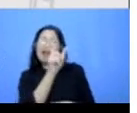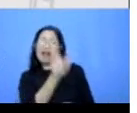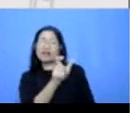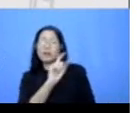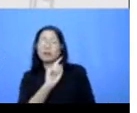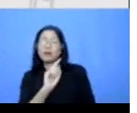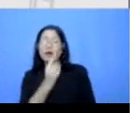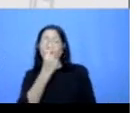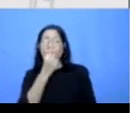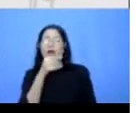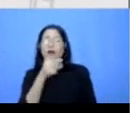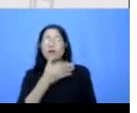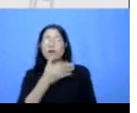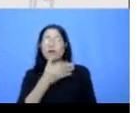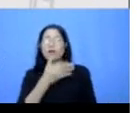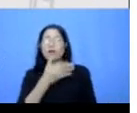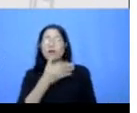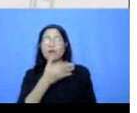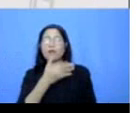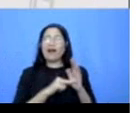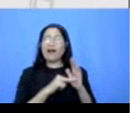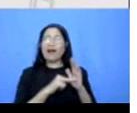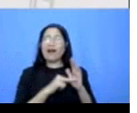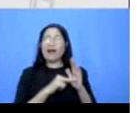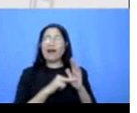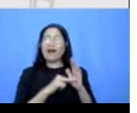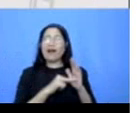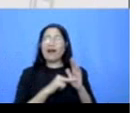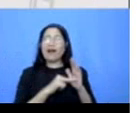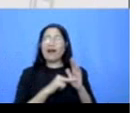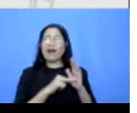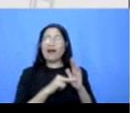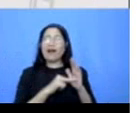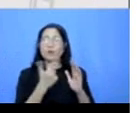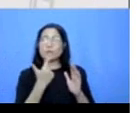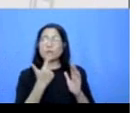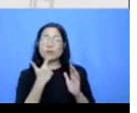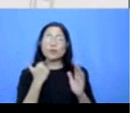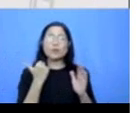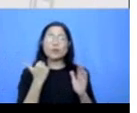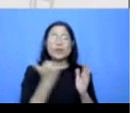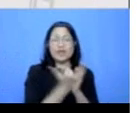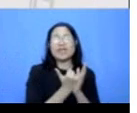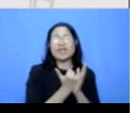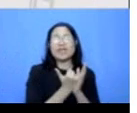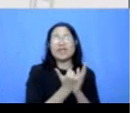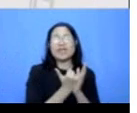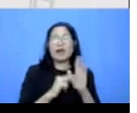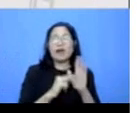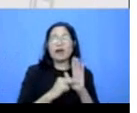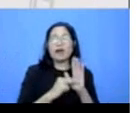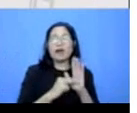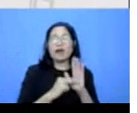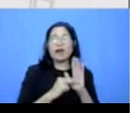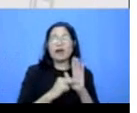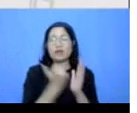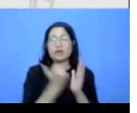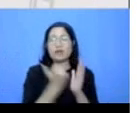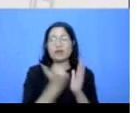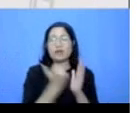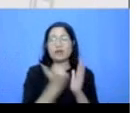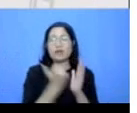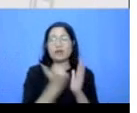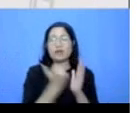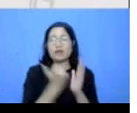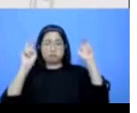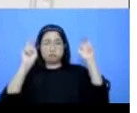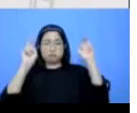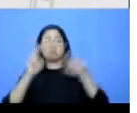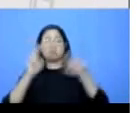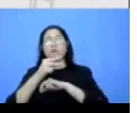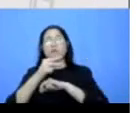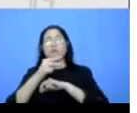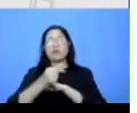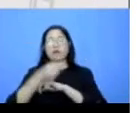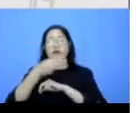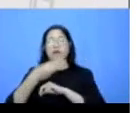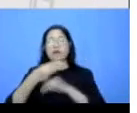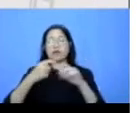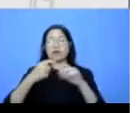itu punya peranan yang sangat penting. Resiliensi di sini didefinisikannya sebagai